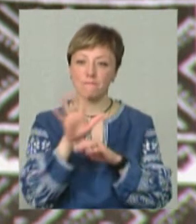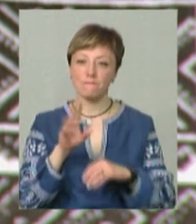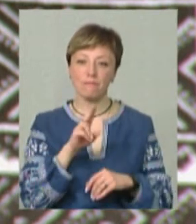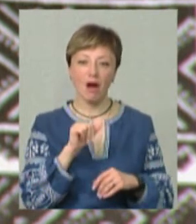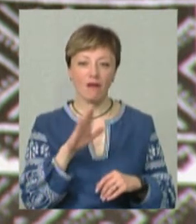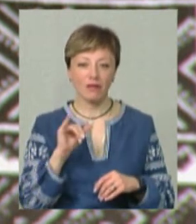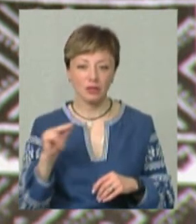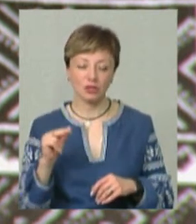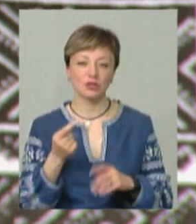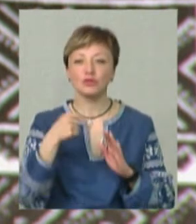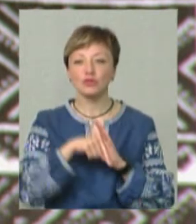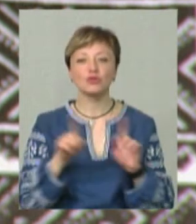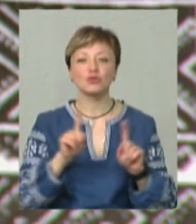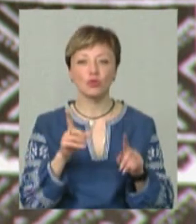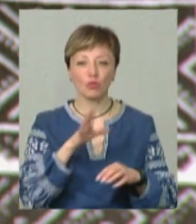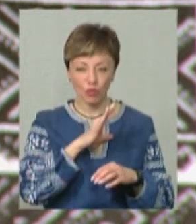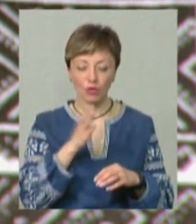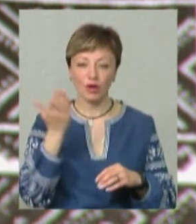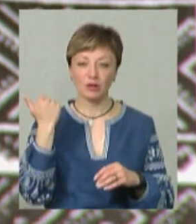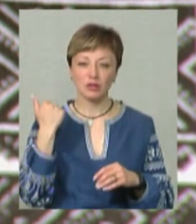символізують? Тобто, ну, символ теж був